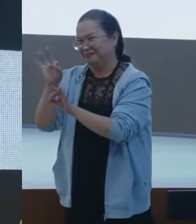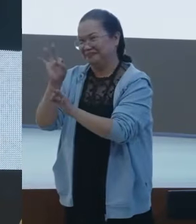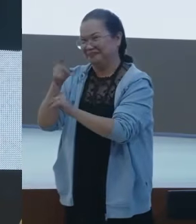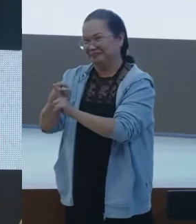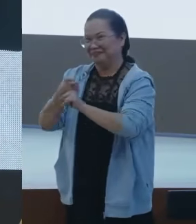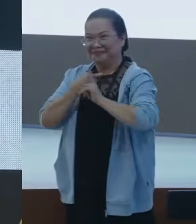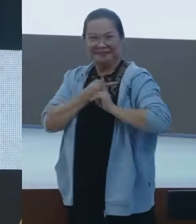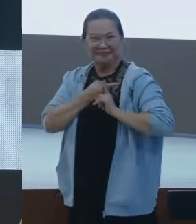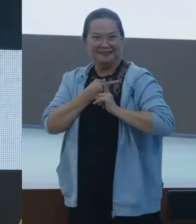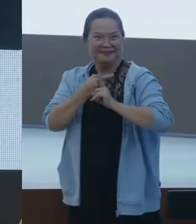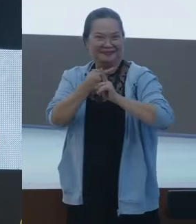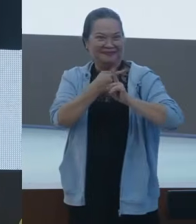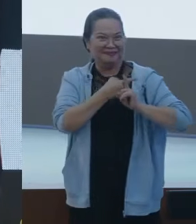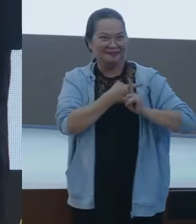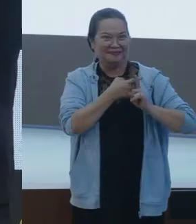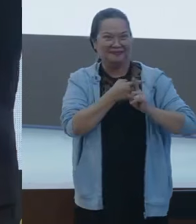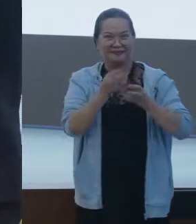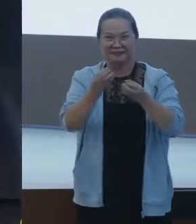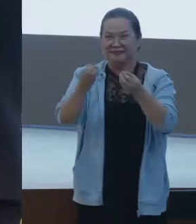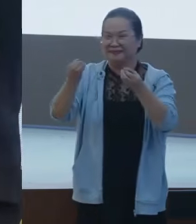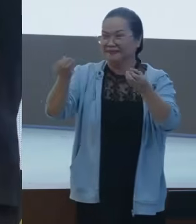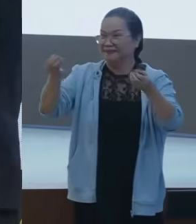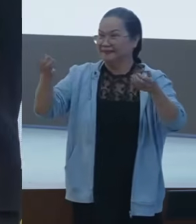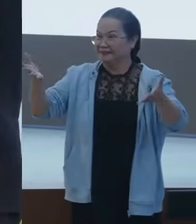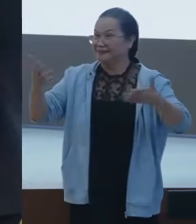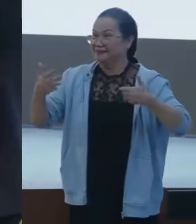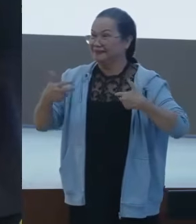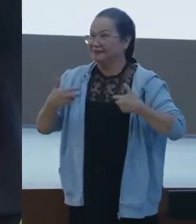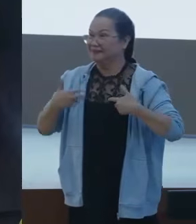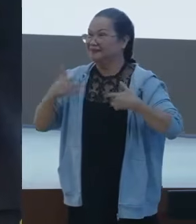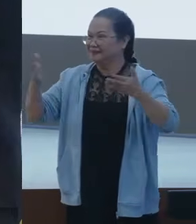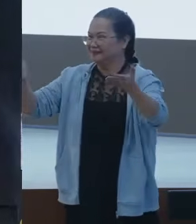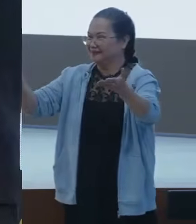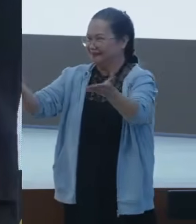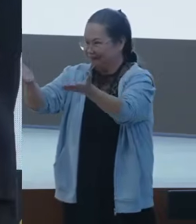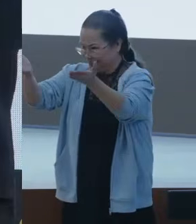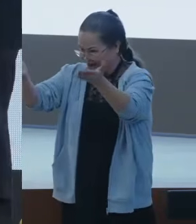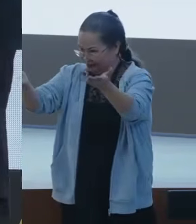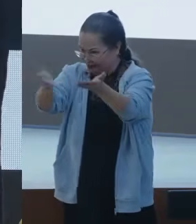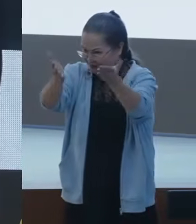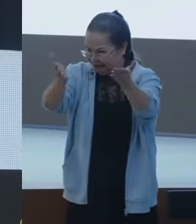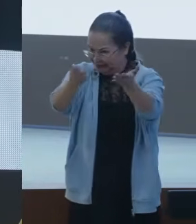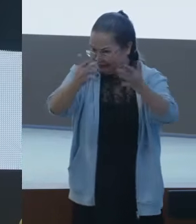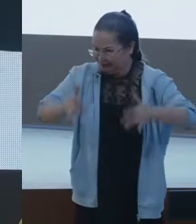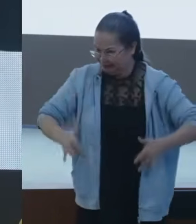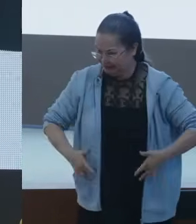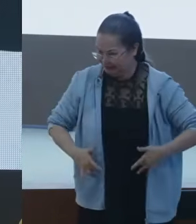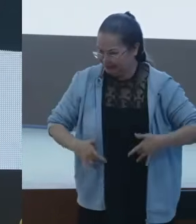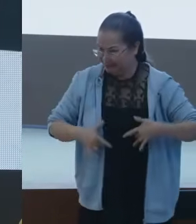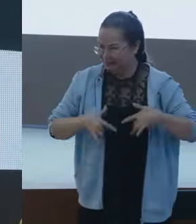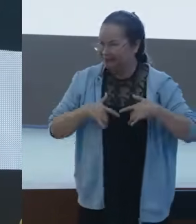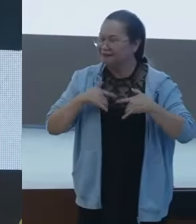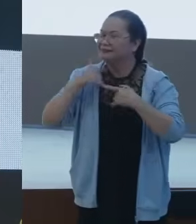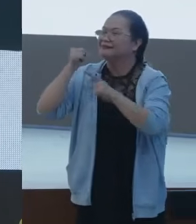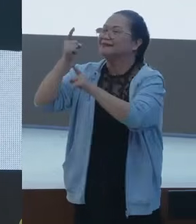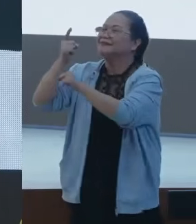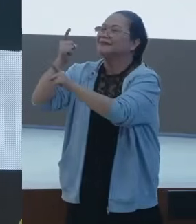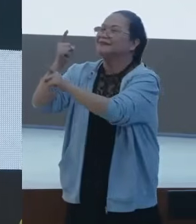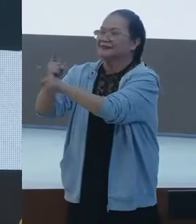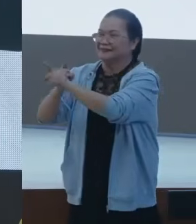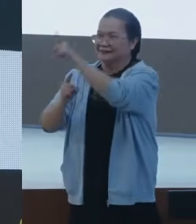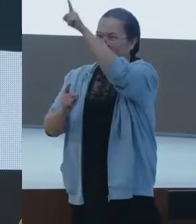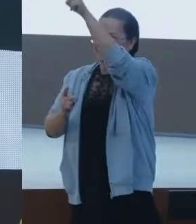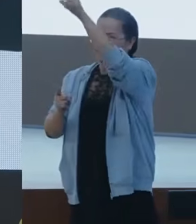sa Panginoon. At bigyan ng encouragement ang mga namumuhay ng ayon sa kalooban ng